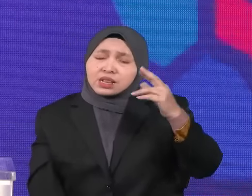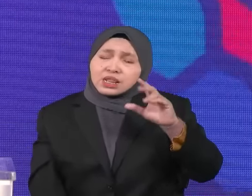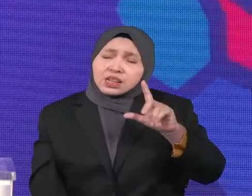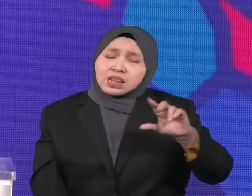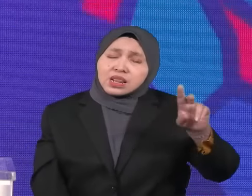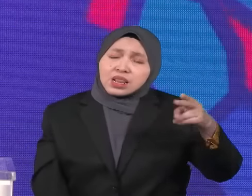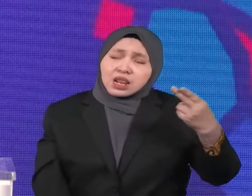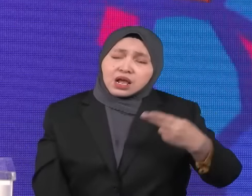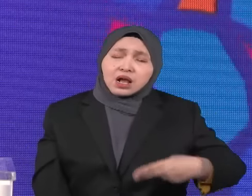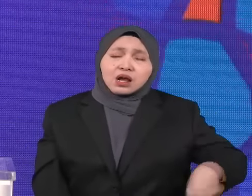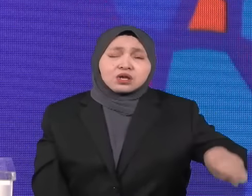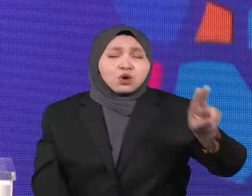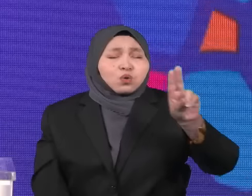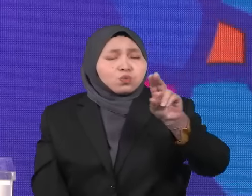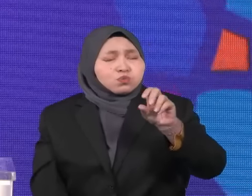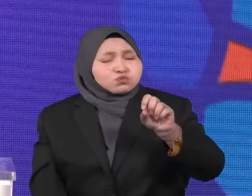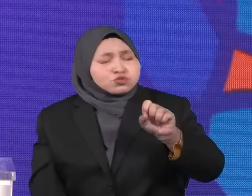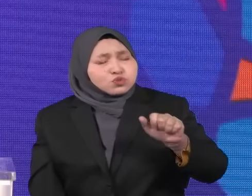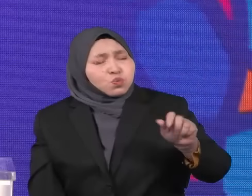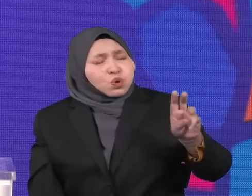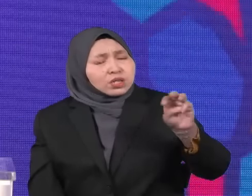rasulillahi uswatun